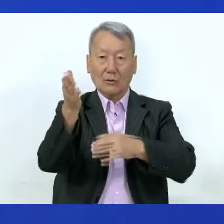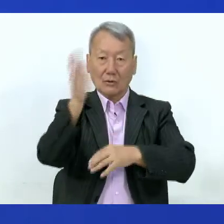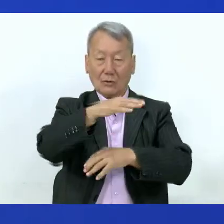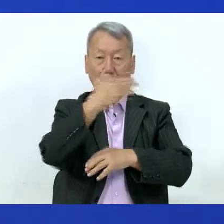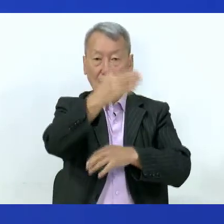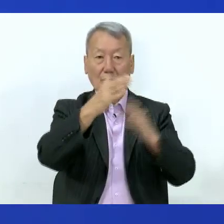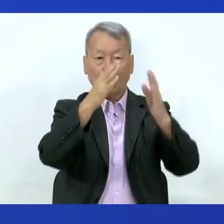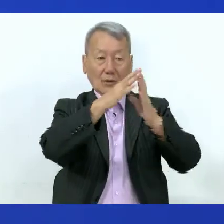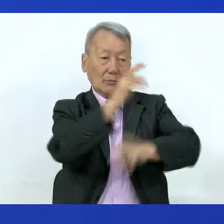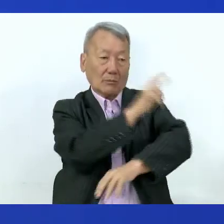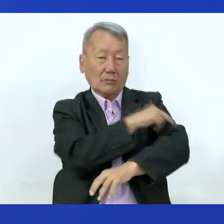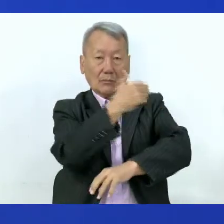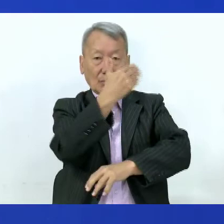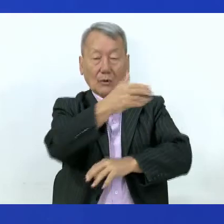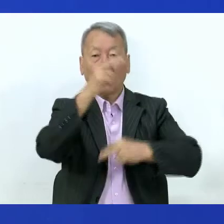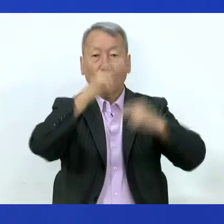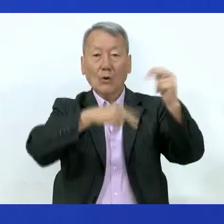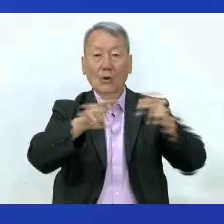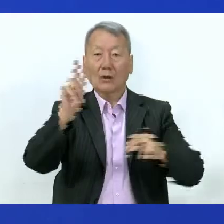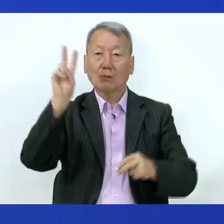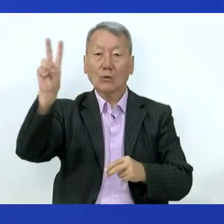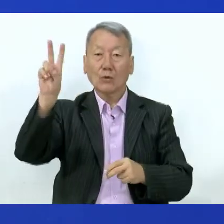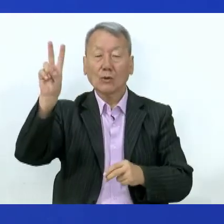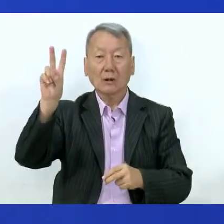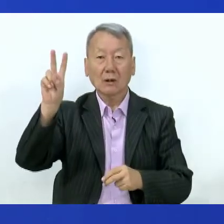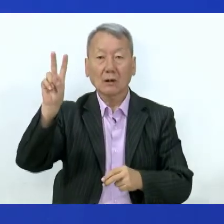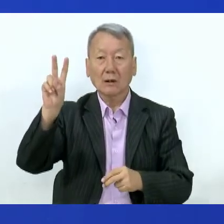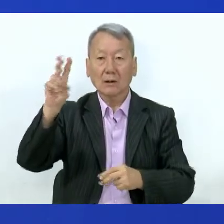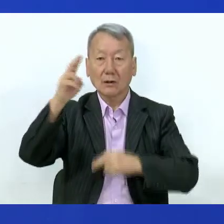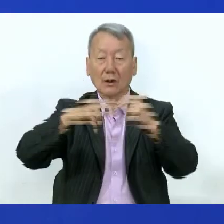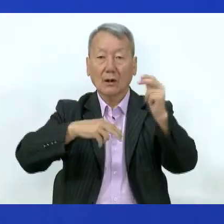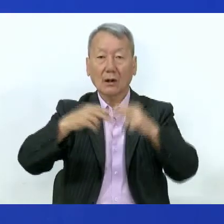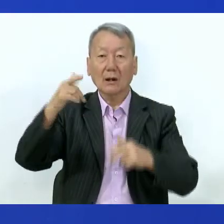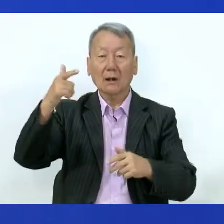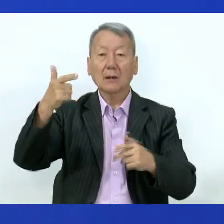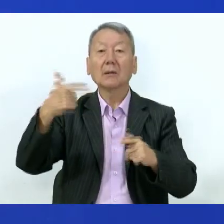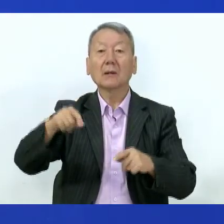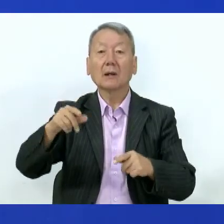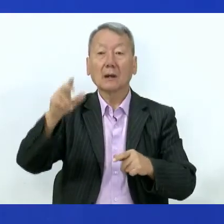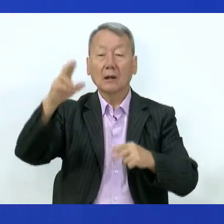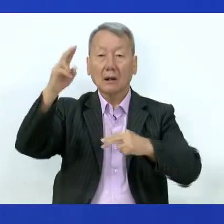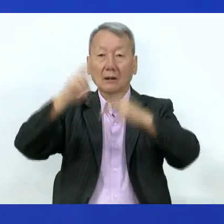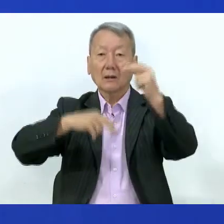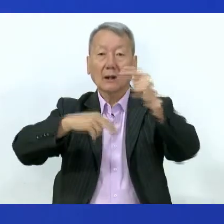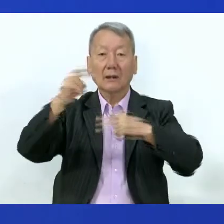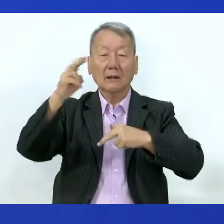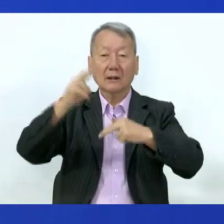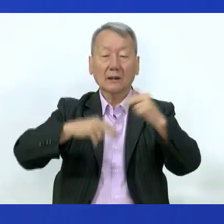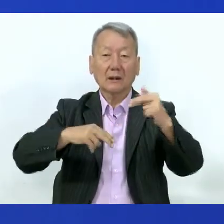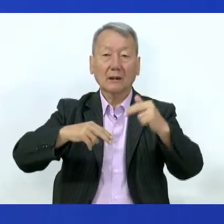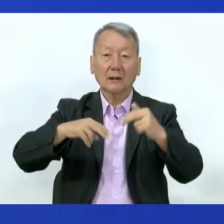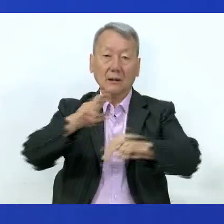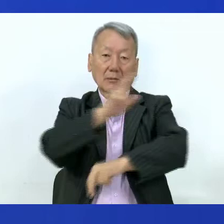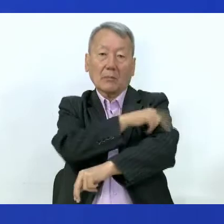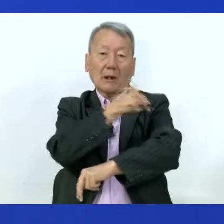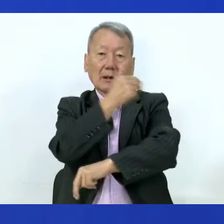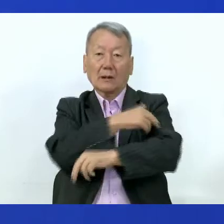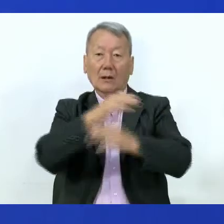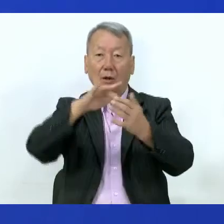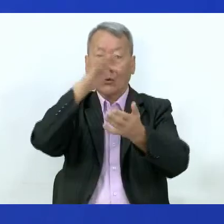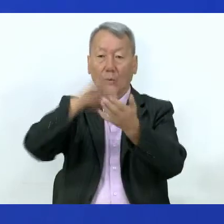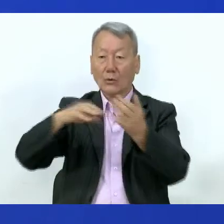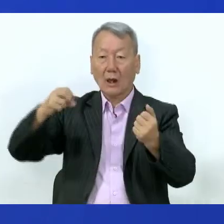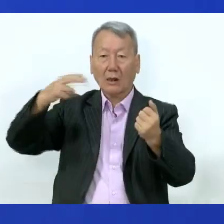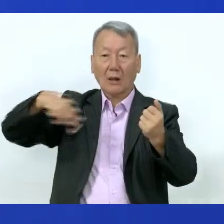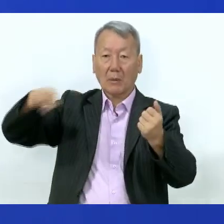үші. Строительство двух объектов. Это строительство больницы в городе